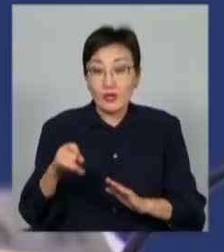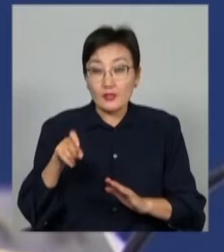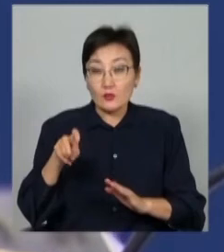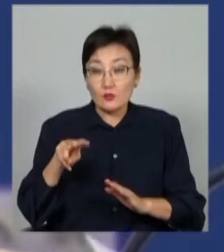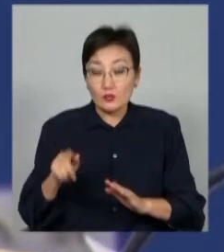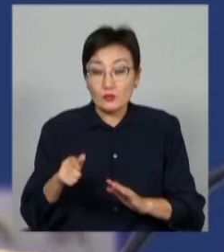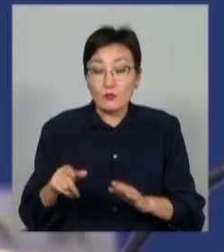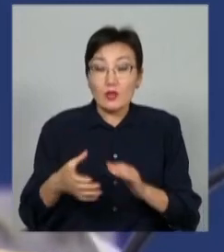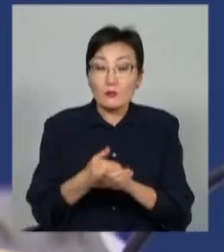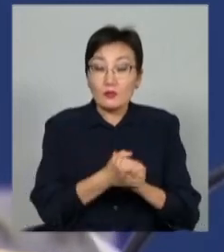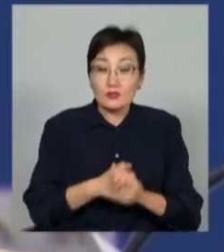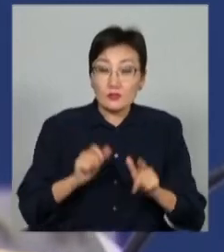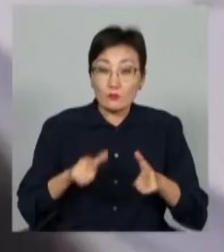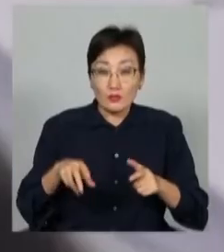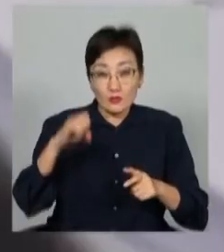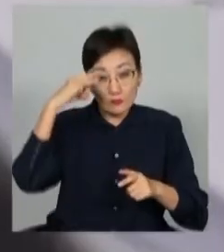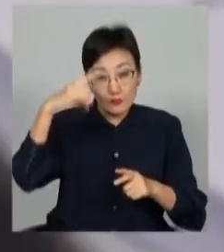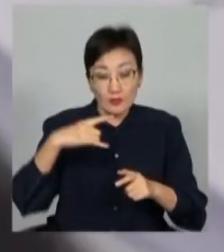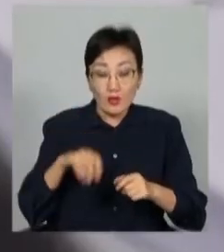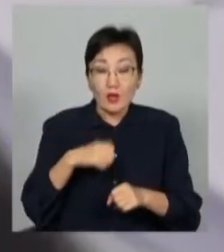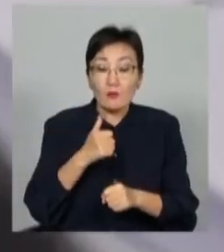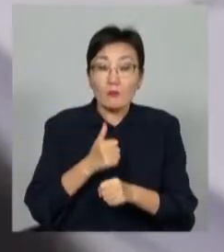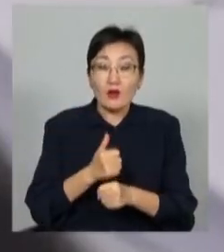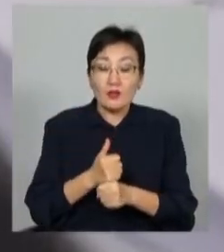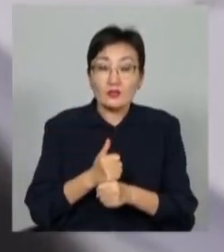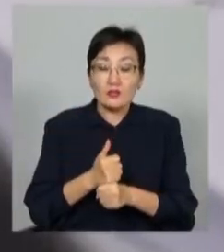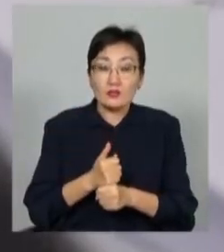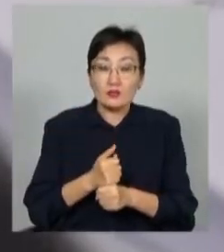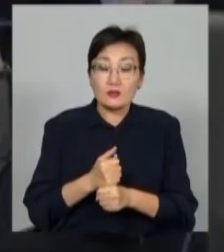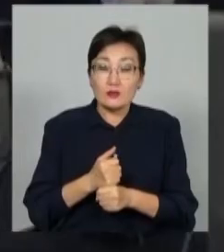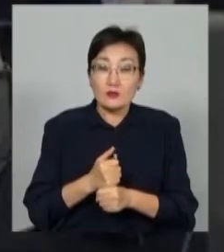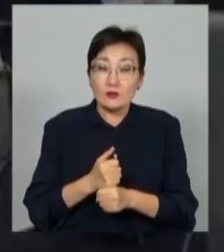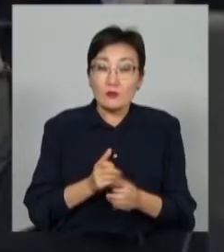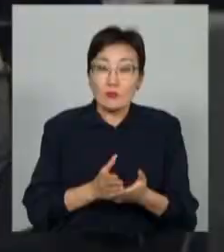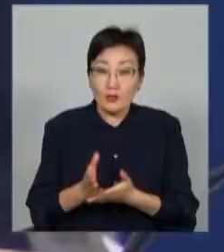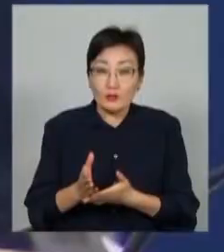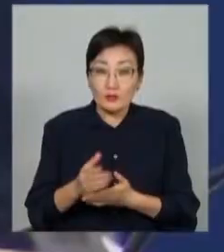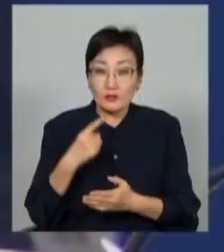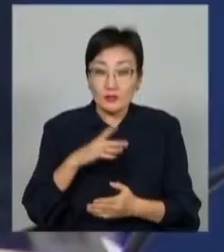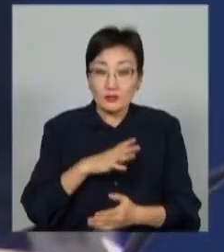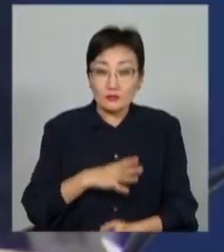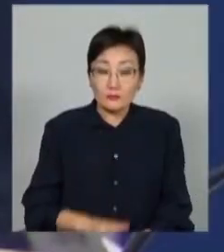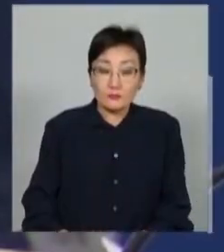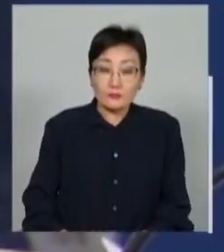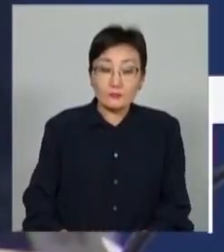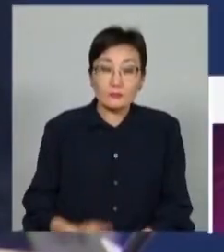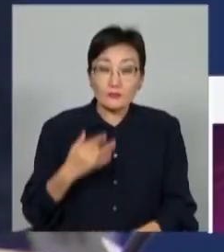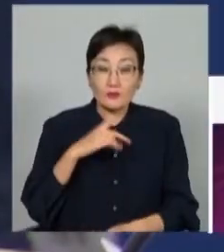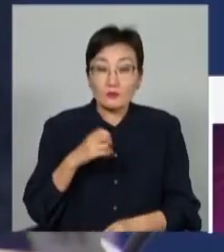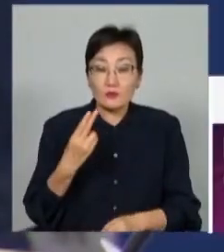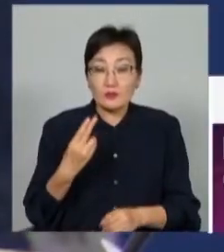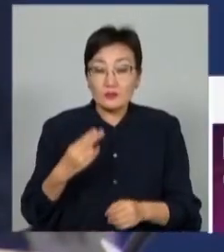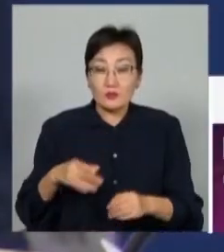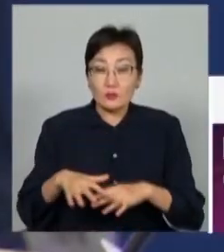Садуақасова бірлік пен келісім елдігіміздің мызғымас тұғыры екенін баса атап өтті. Көп этносты Қазақстан халқы